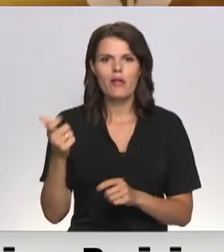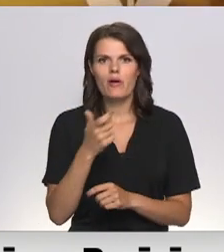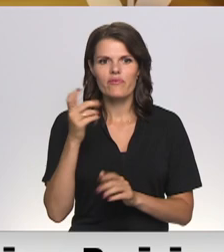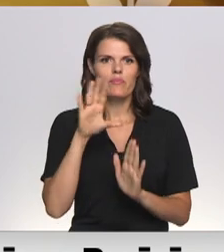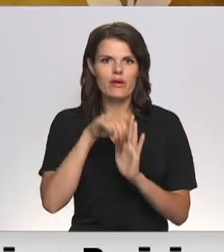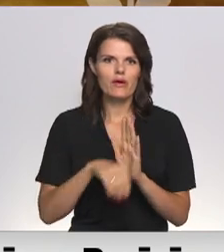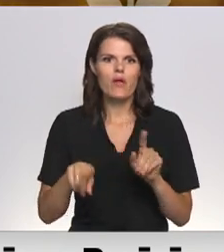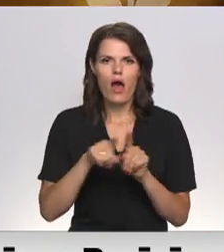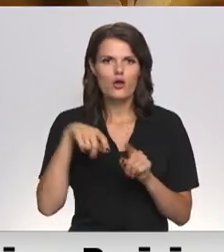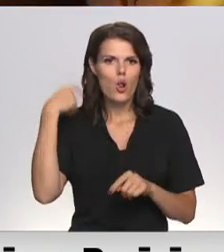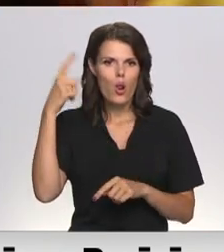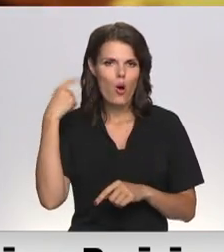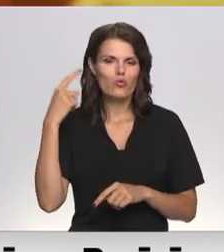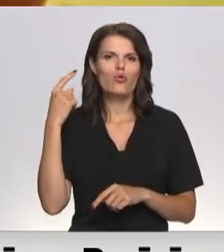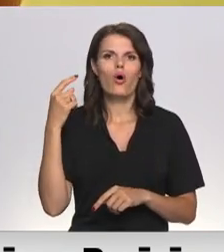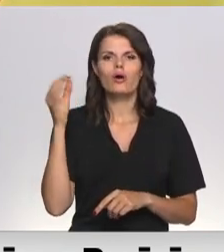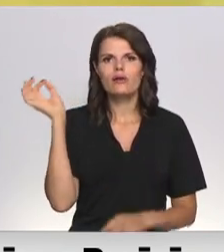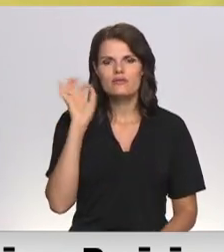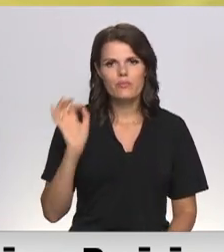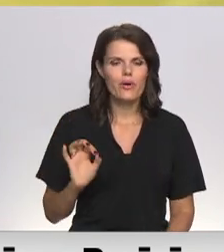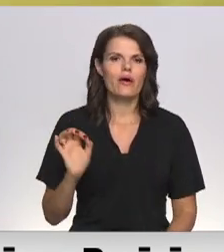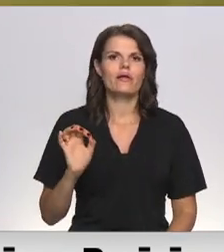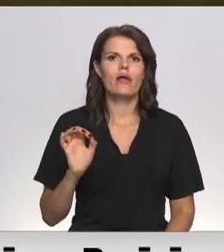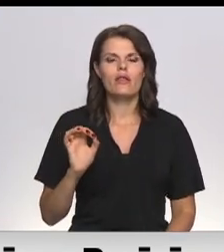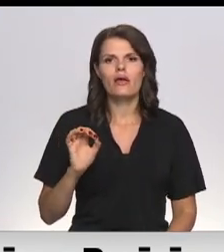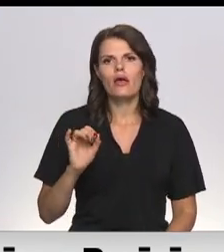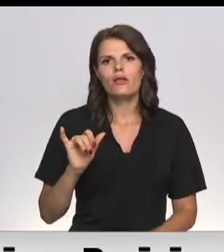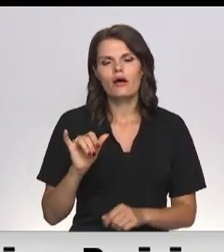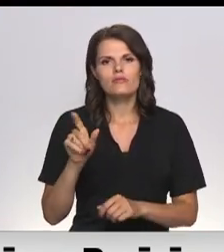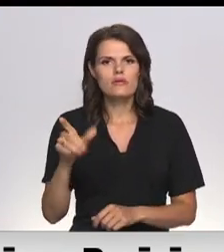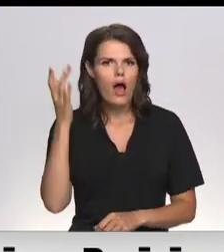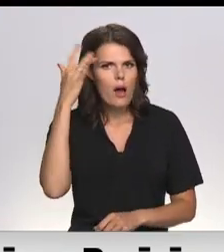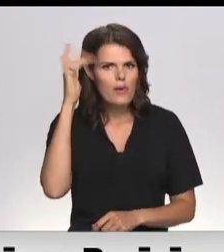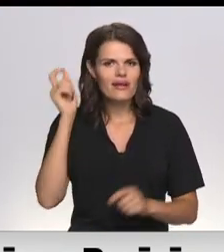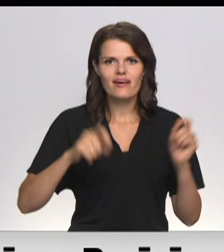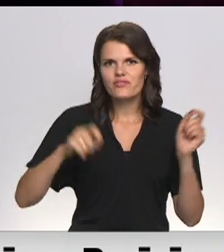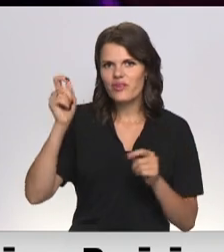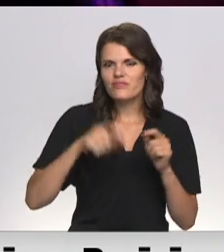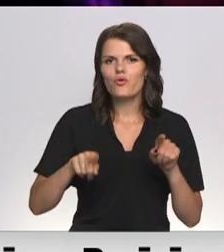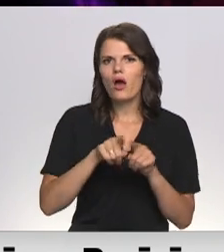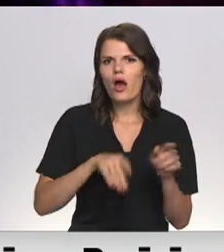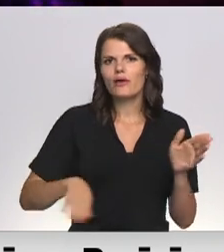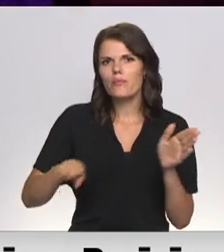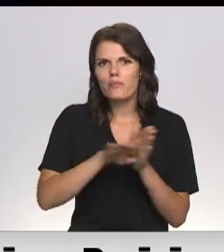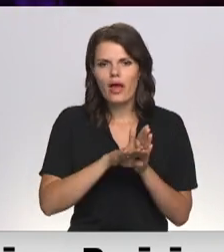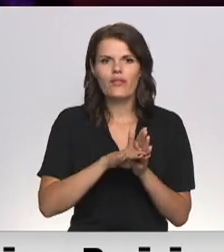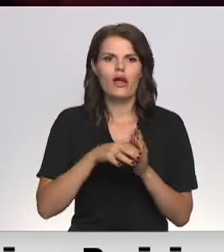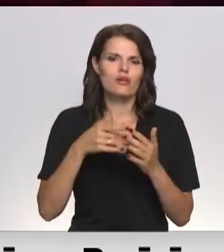arī vairākos Londonas, Berlīnas, Dallasas, Stokholmas un Rio de Janeiro festivālos, kā arī piedalās Indie Shorts